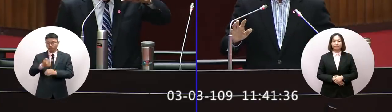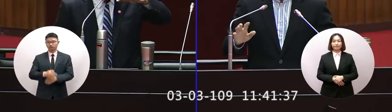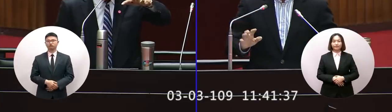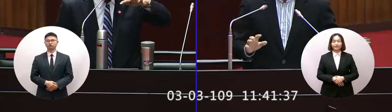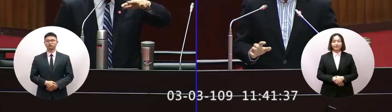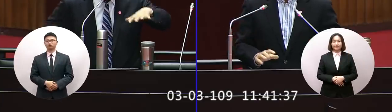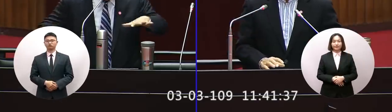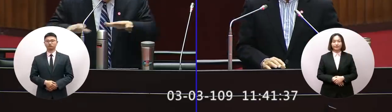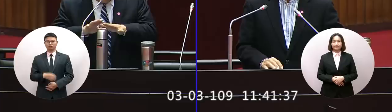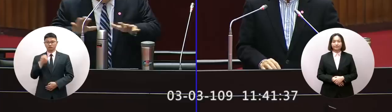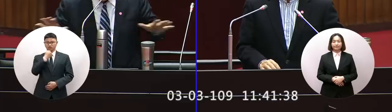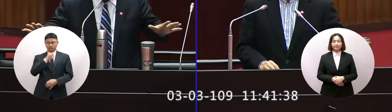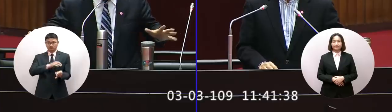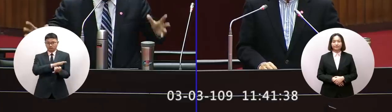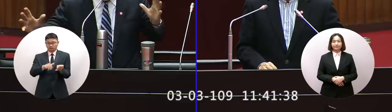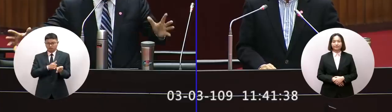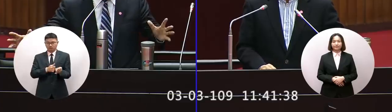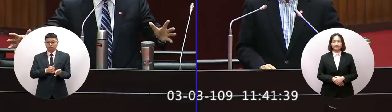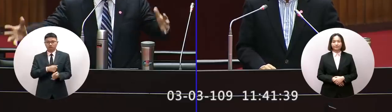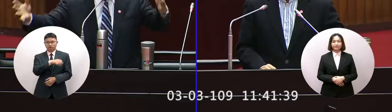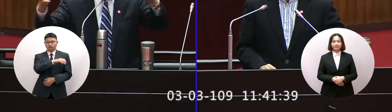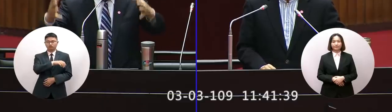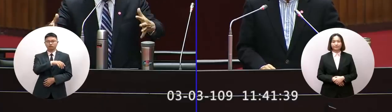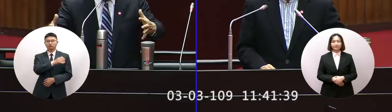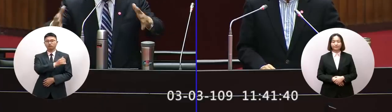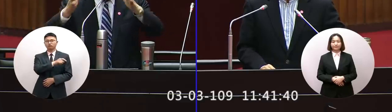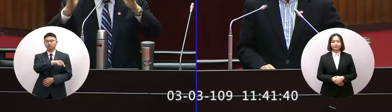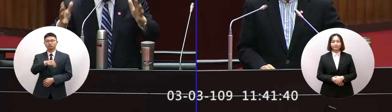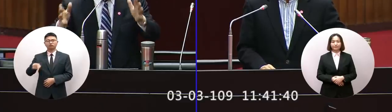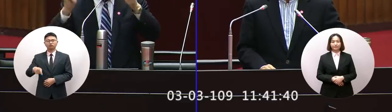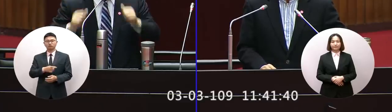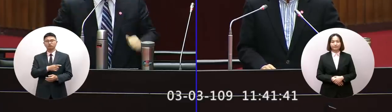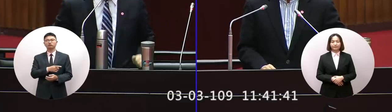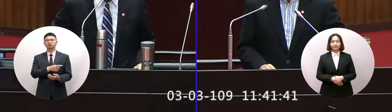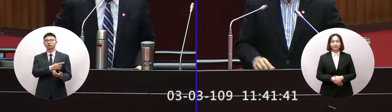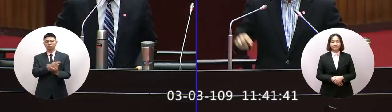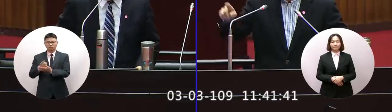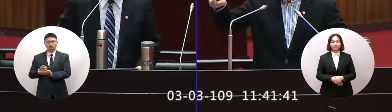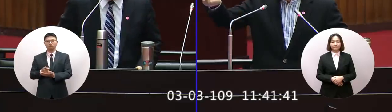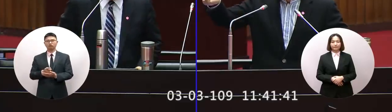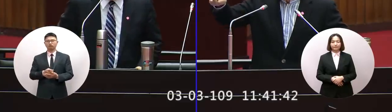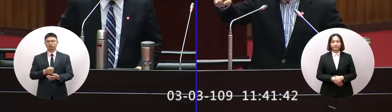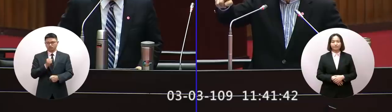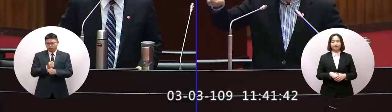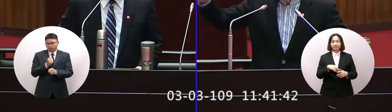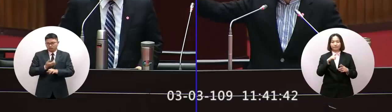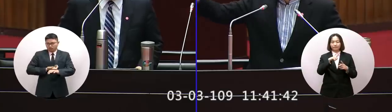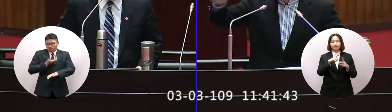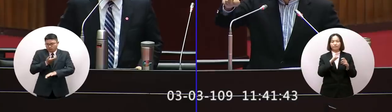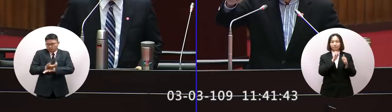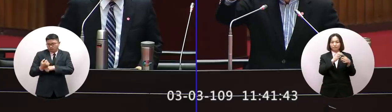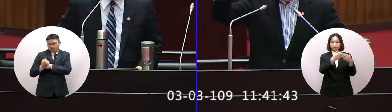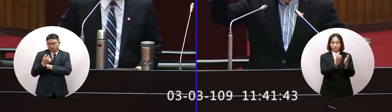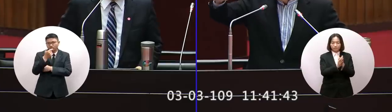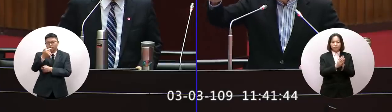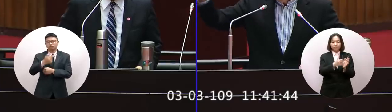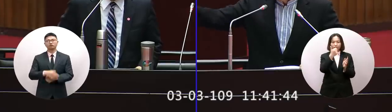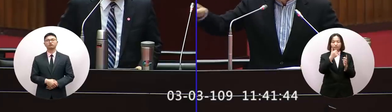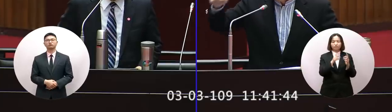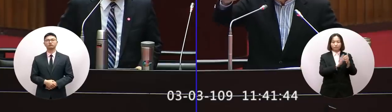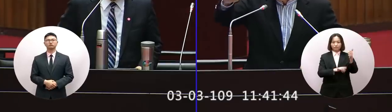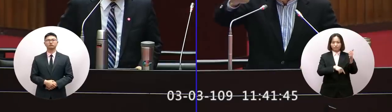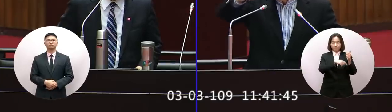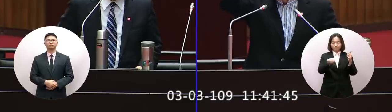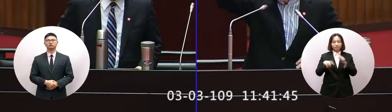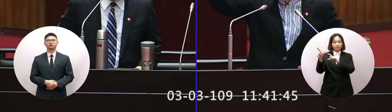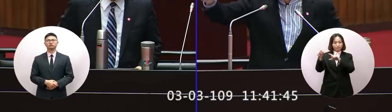全國每個地方很多崗位上每一個都在 都來努力你要叫大家補充你要叫